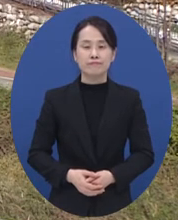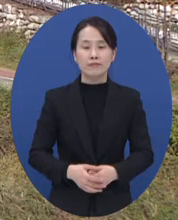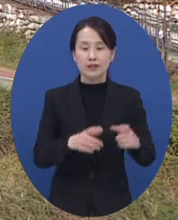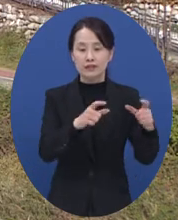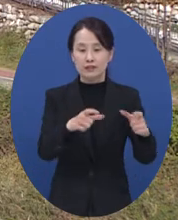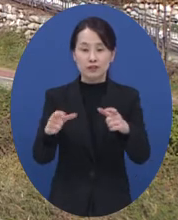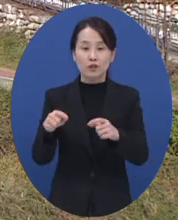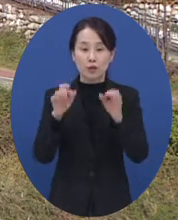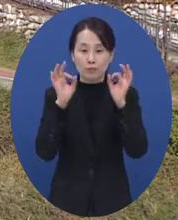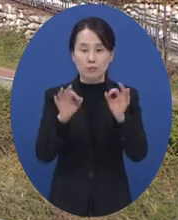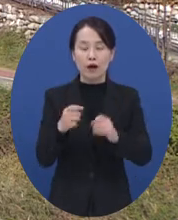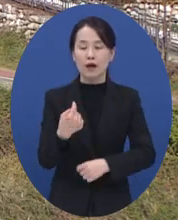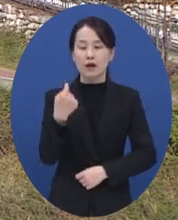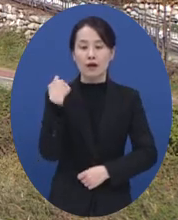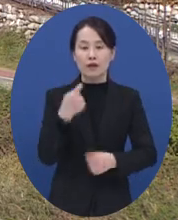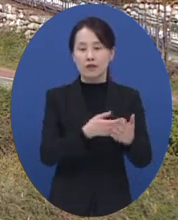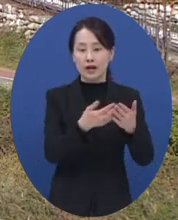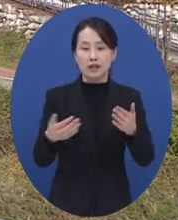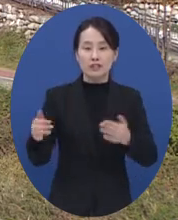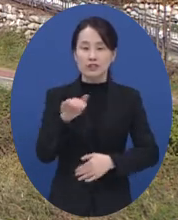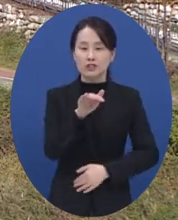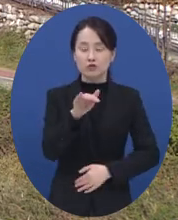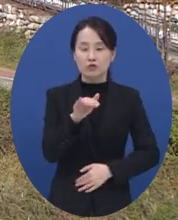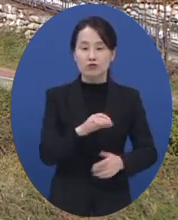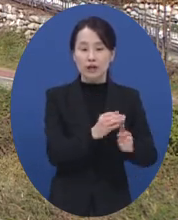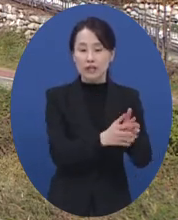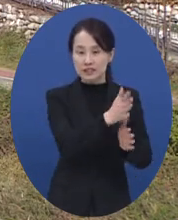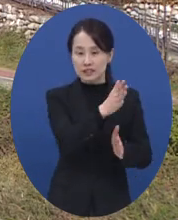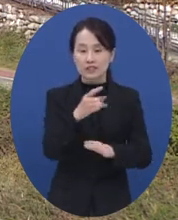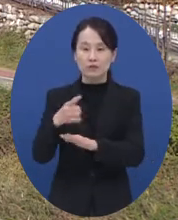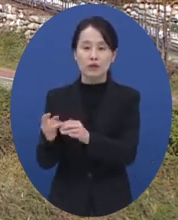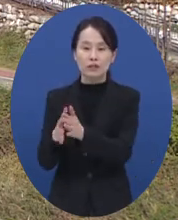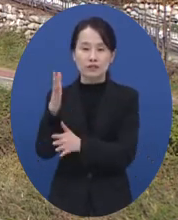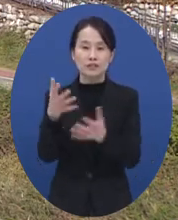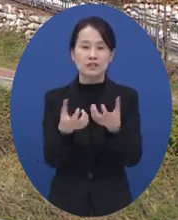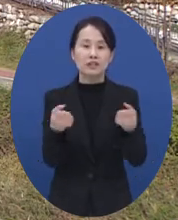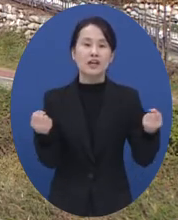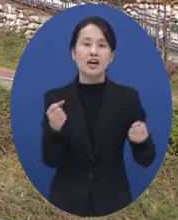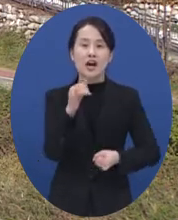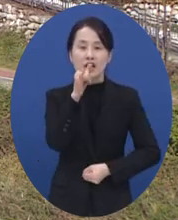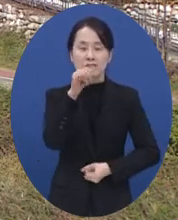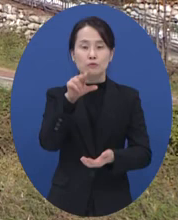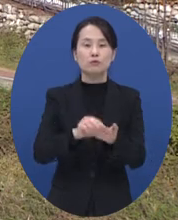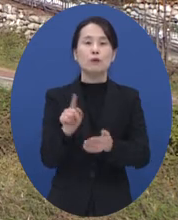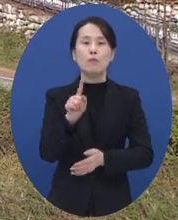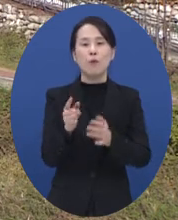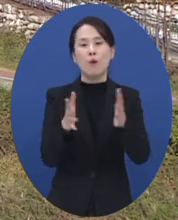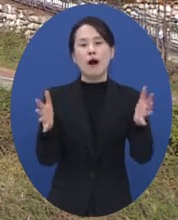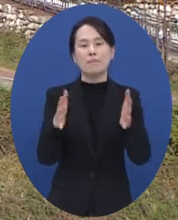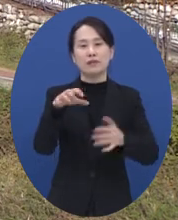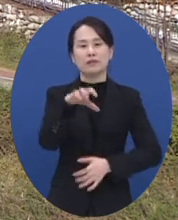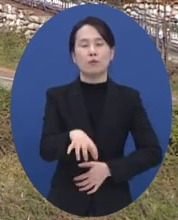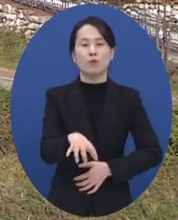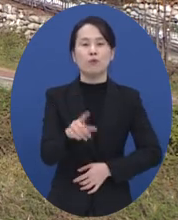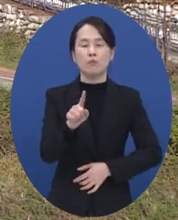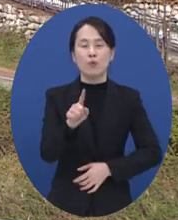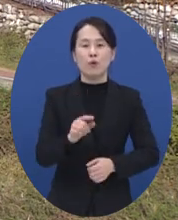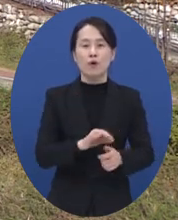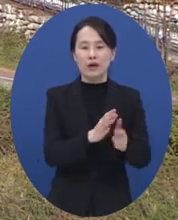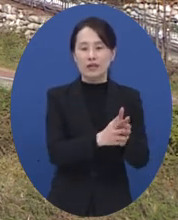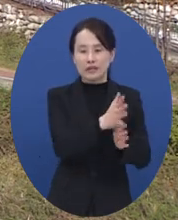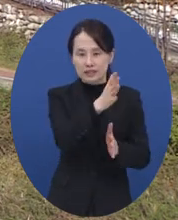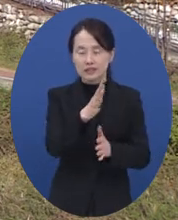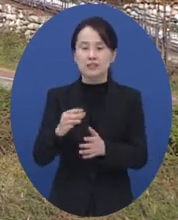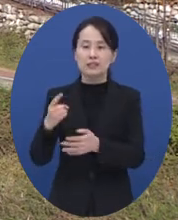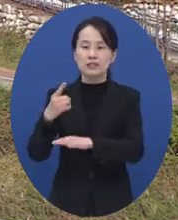행정구역을 보면 제 뒤에 있는 하천을 기준으로 안양시와 의왕시가 나눠지게 되는데요. 문제는 이 아파트 단지의 경우 안양시와 의왕시의